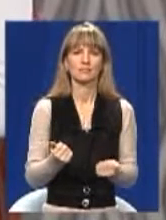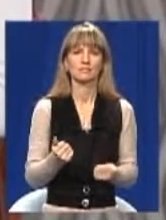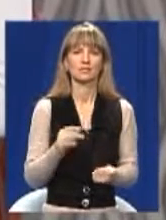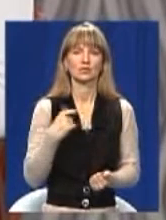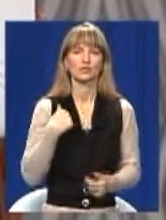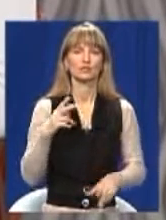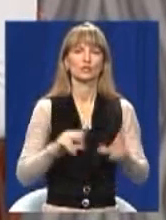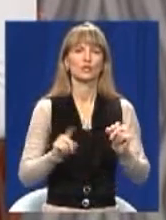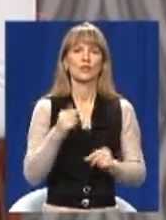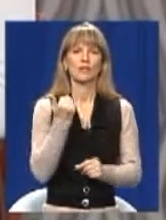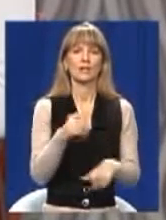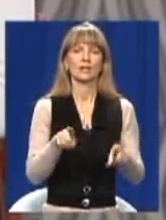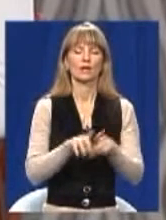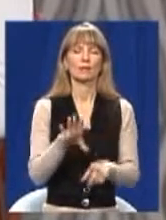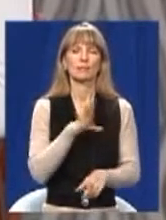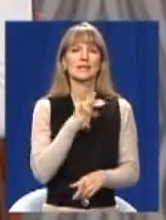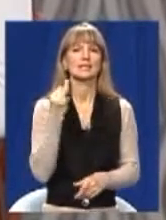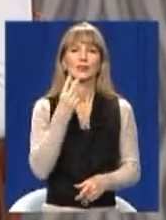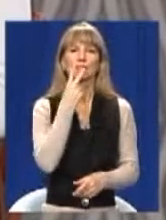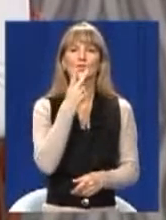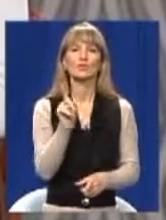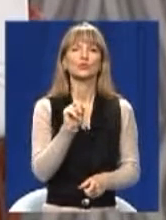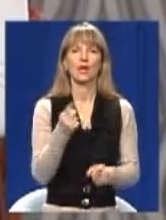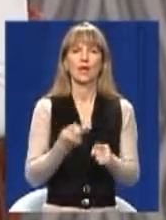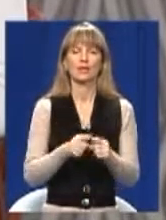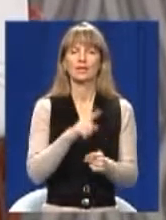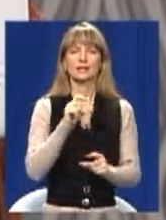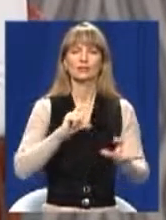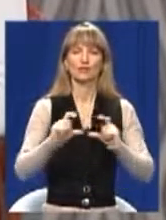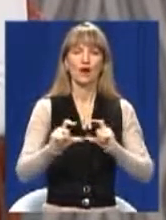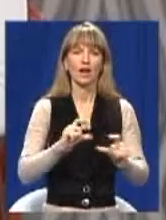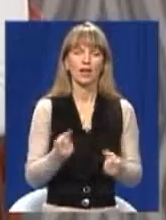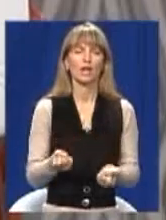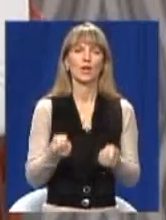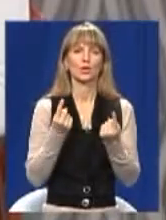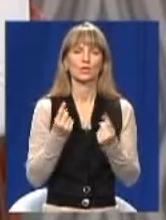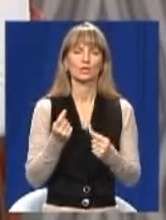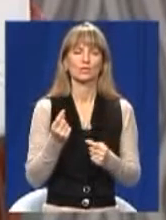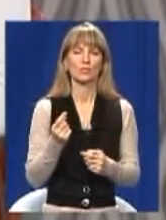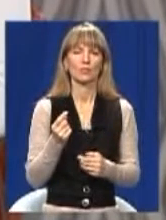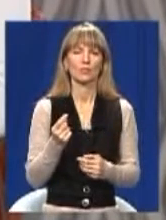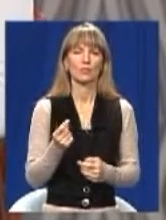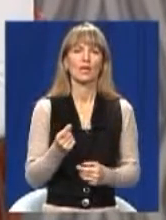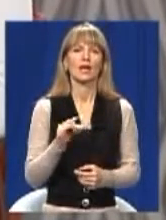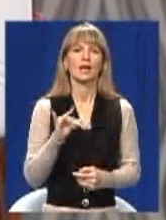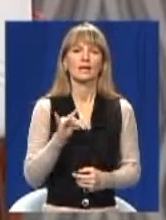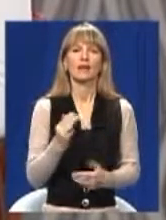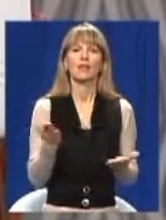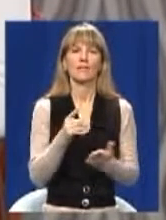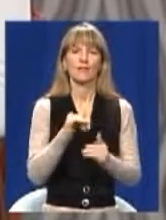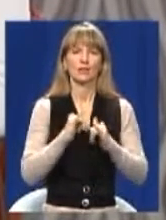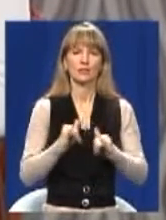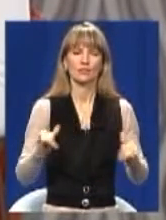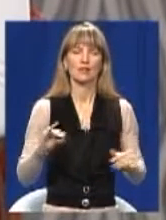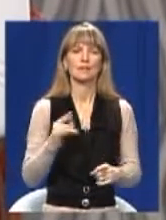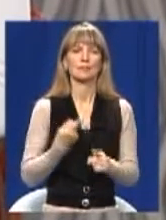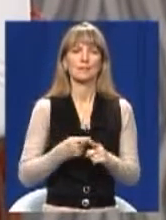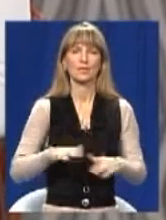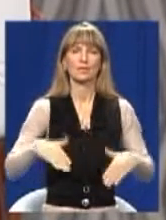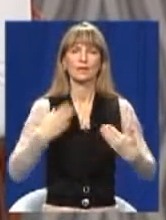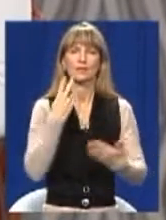я вважаю, що вам також буде цікаво подивитися, що це за шахи, і звідки вони з'явилися, і взагалі, як вони розвивалися. І тому